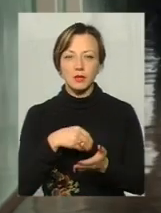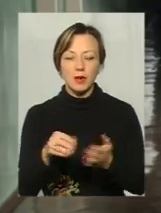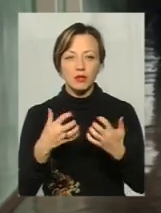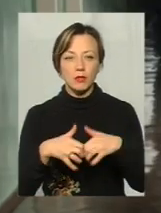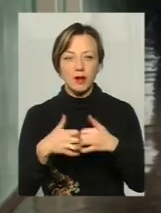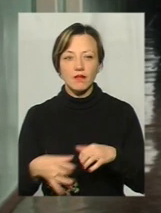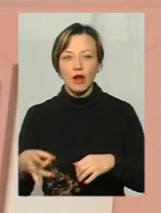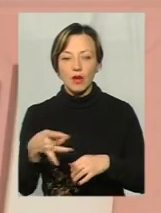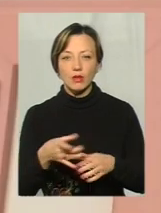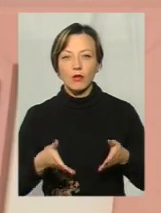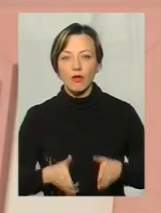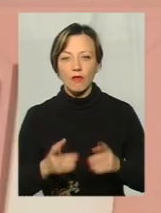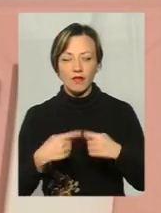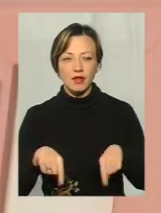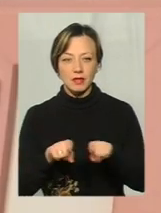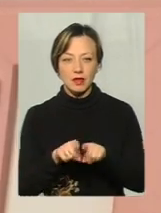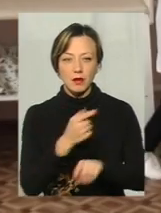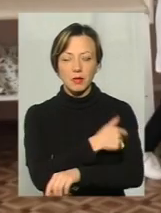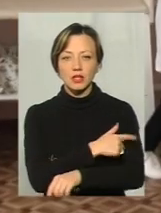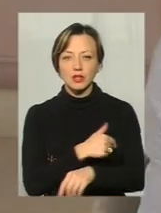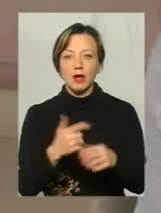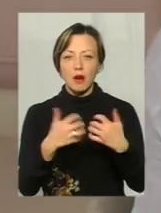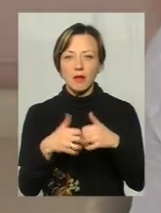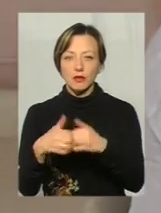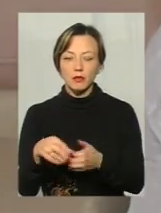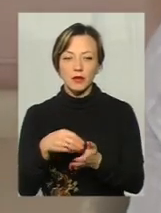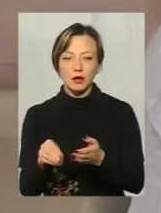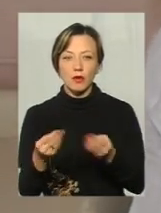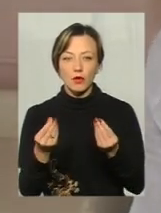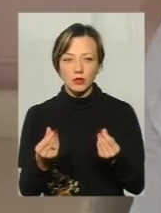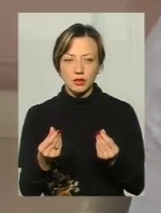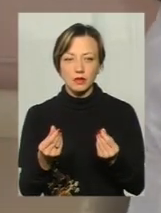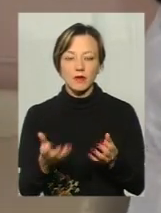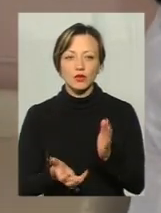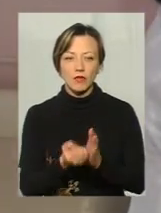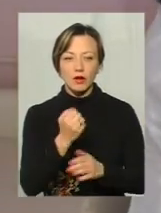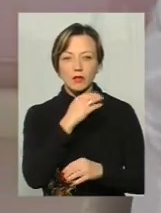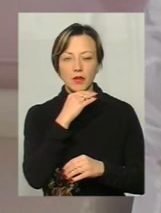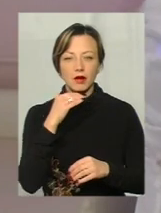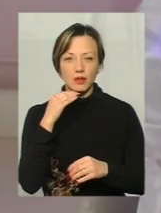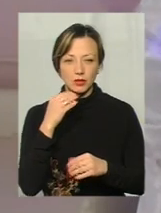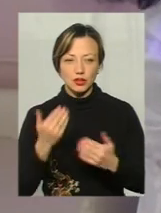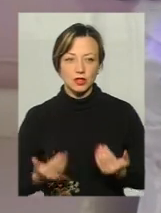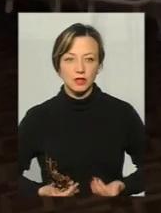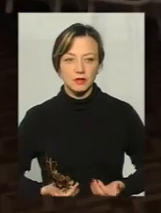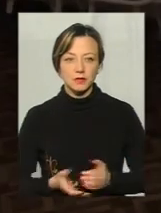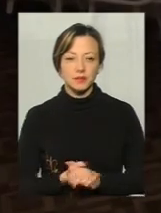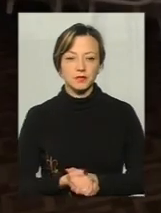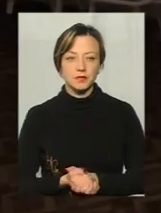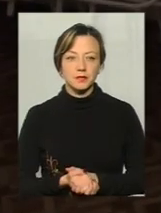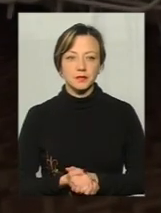обладнання у районне пологове відділення. Медична апаратура, придбана за дитячі кошти, вже врятувала не одне новонароджене життя.